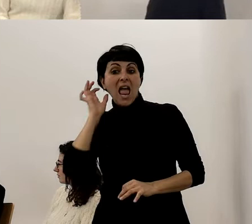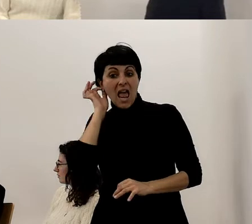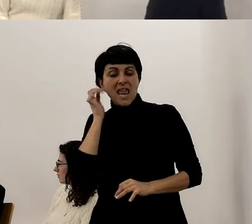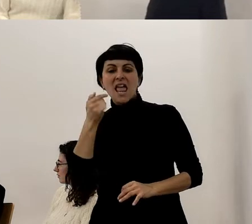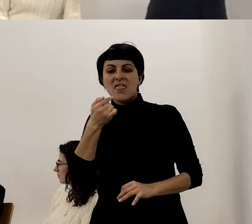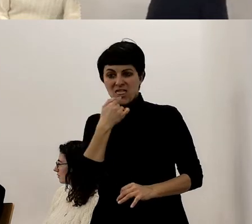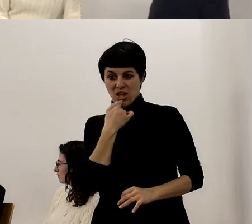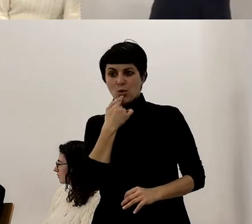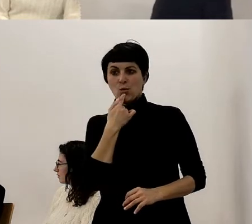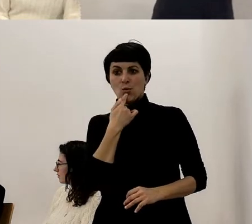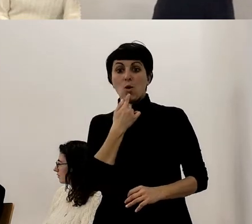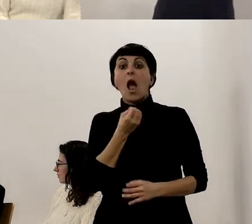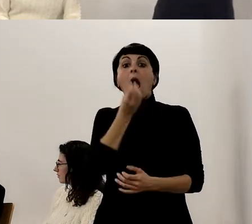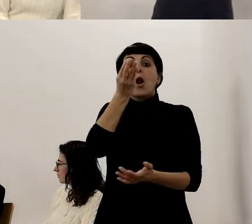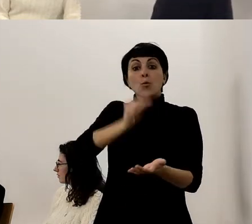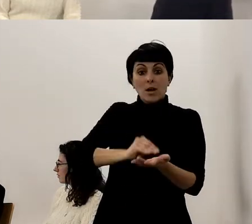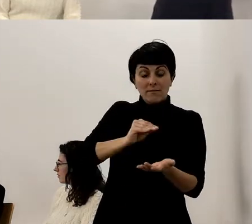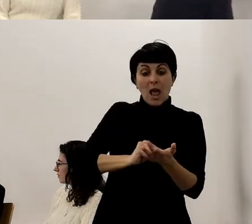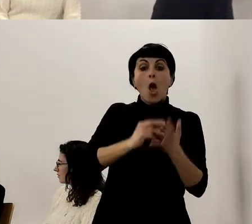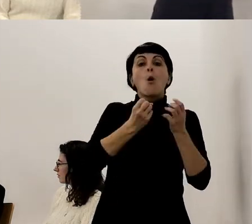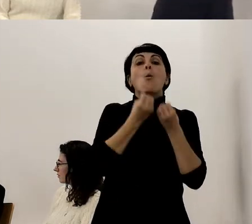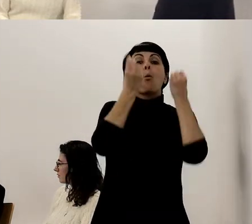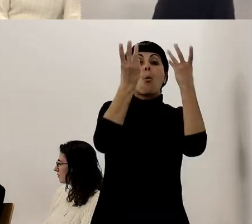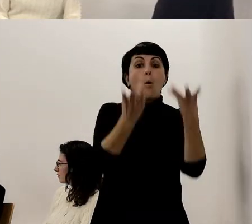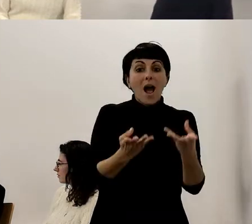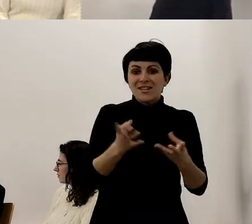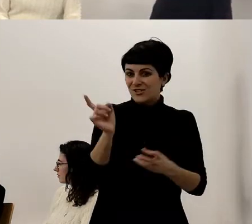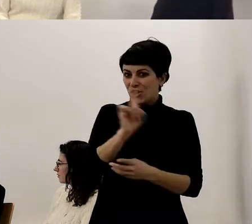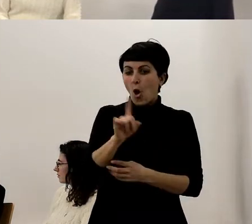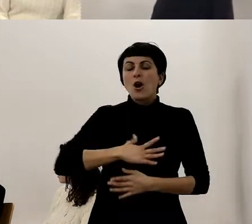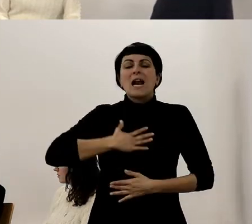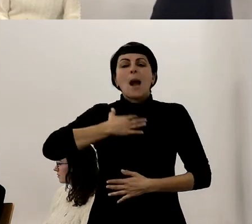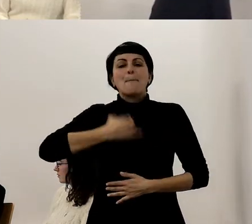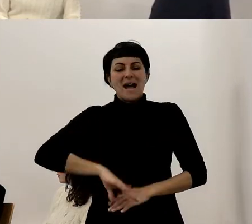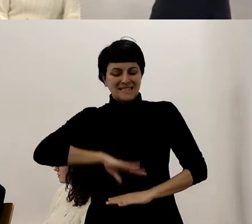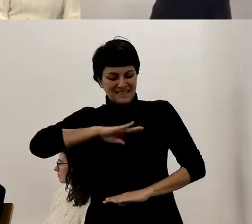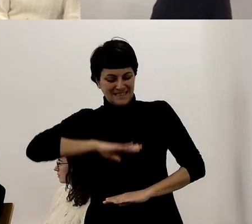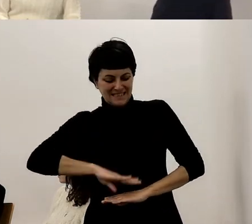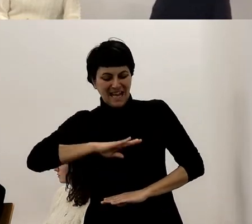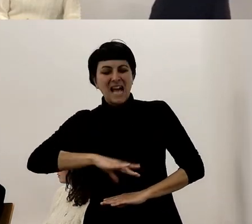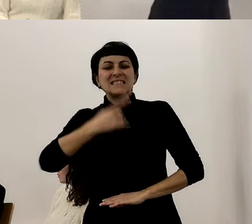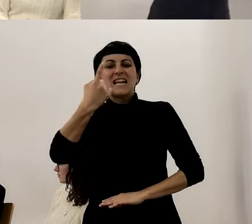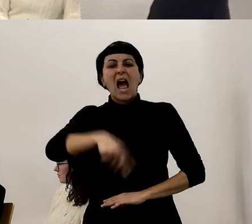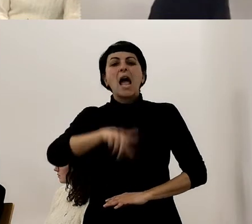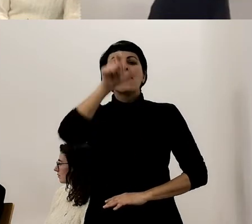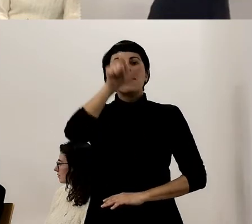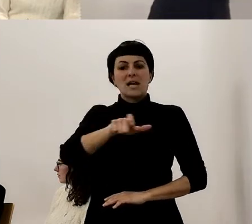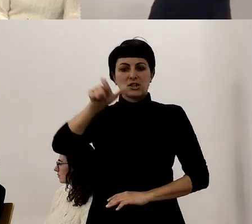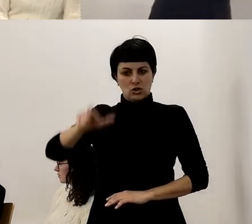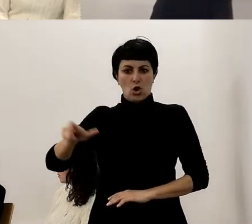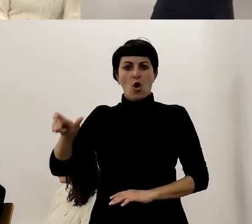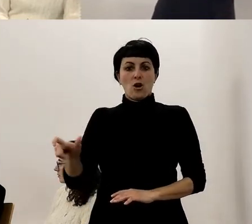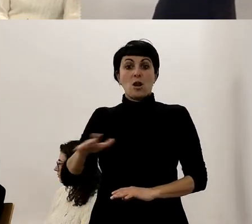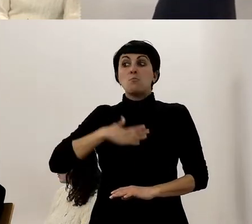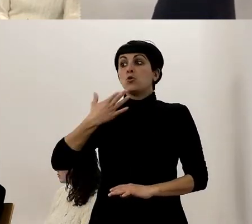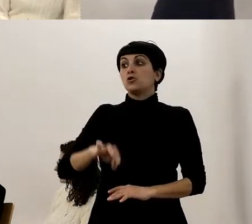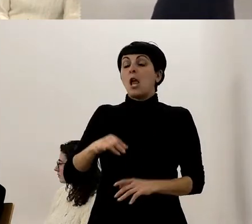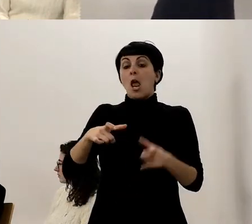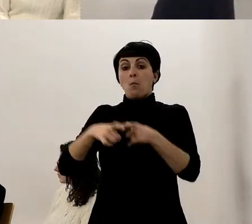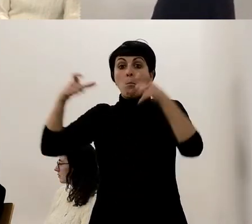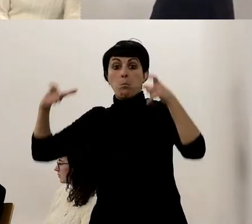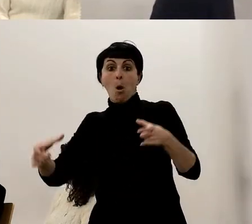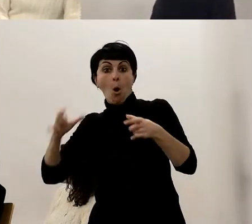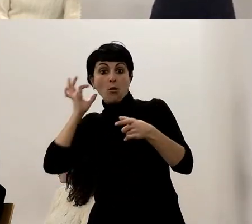de a vegades no són tant els números com les capacitats que tingui una persona. Potser som moltes dones o molts homes